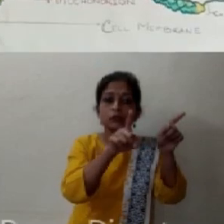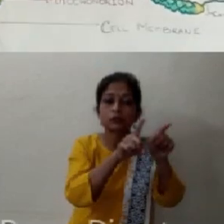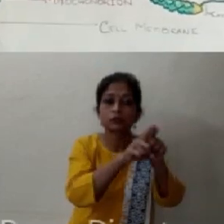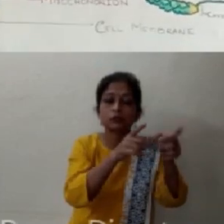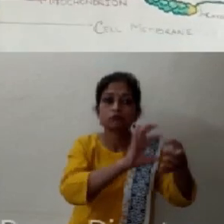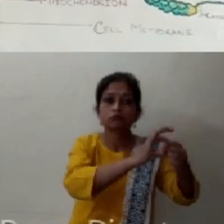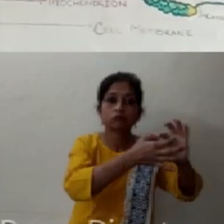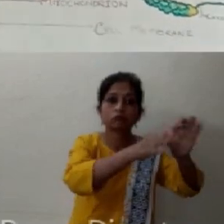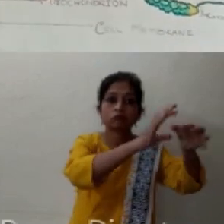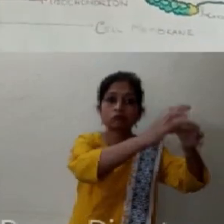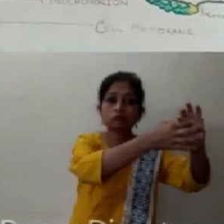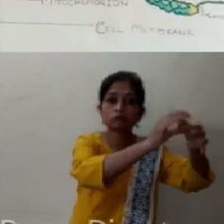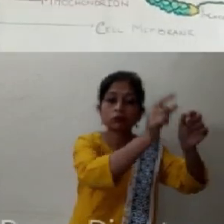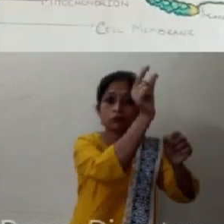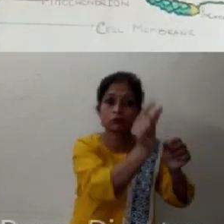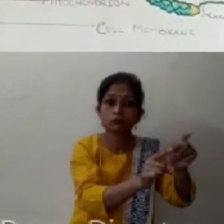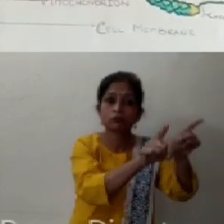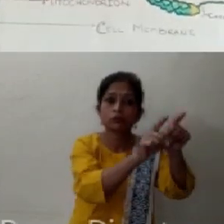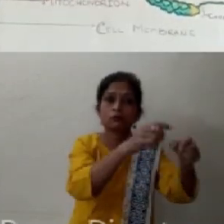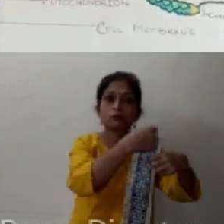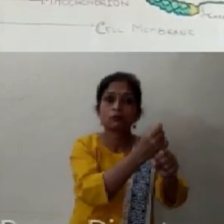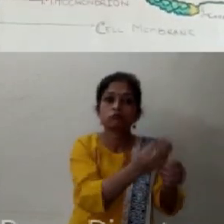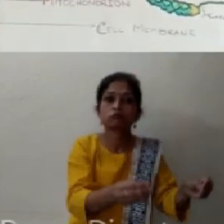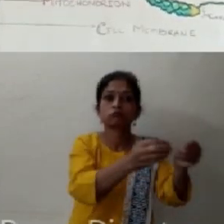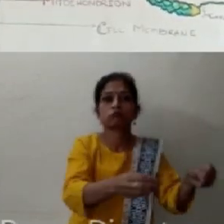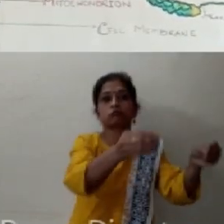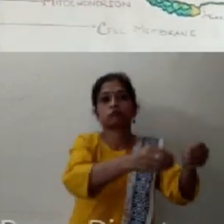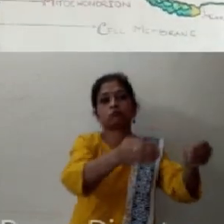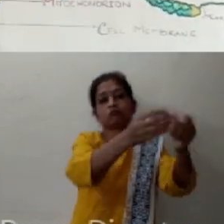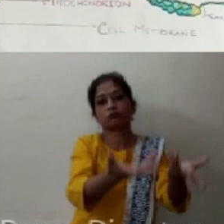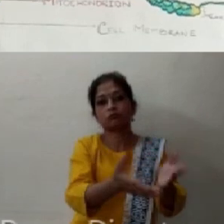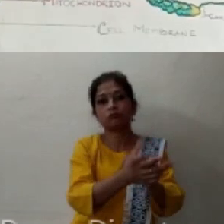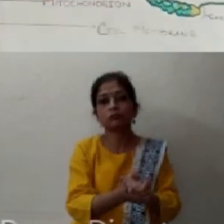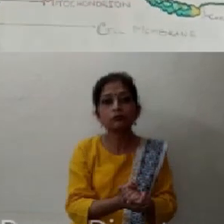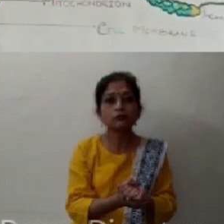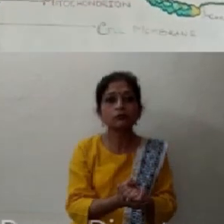रेटिकुलम इसके जैसे और कई RNA स्ट्रिप्स बनाए।